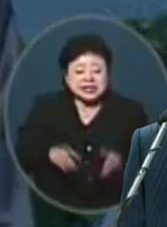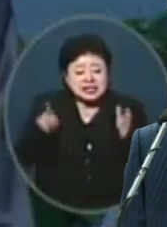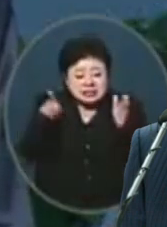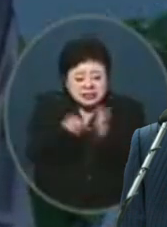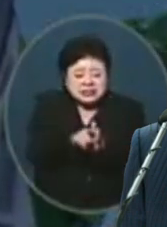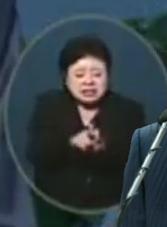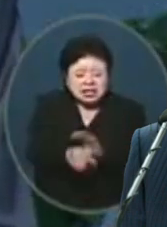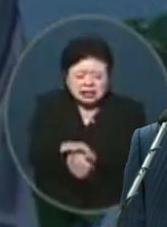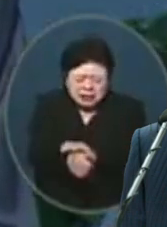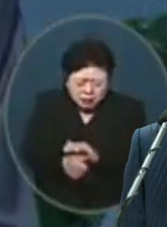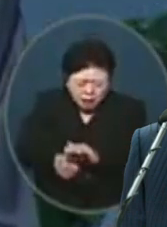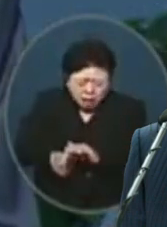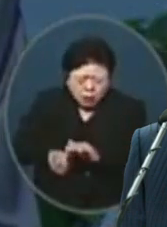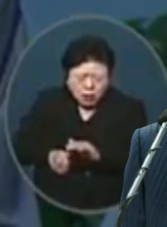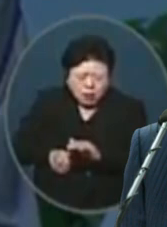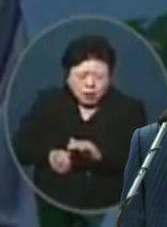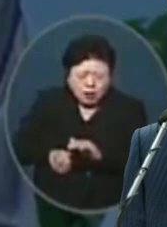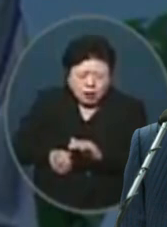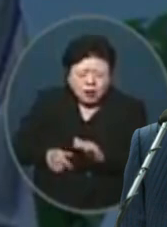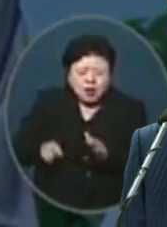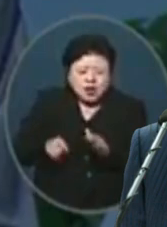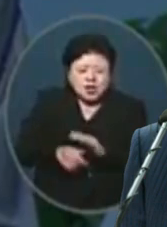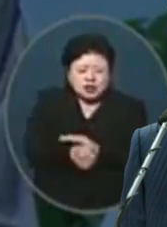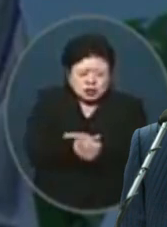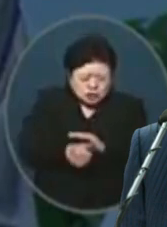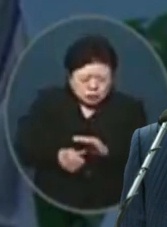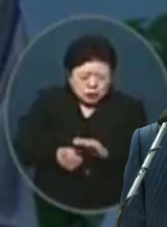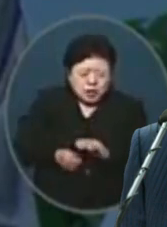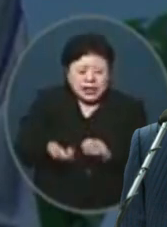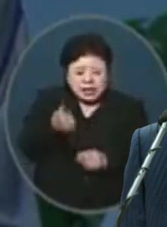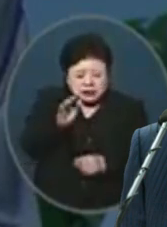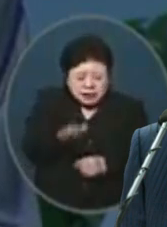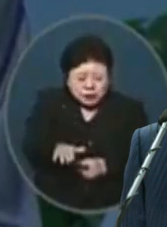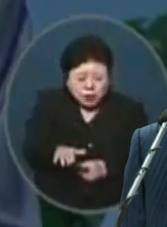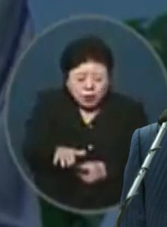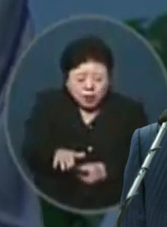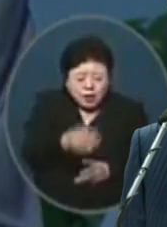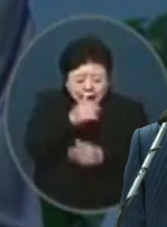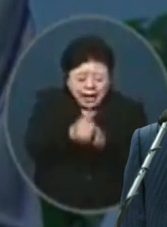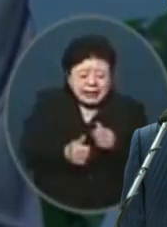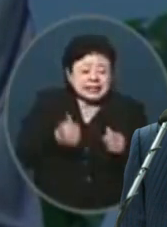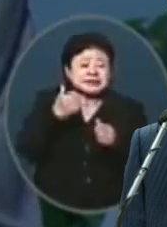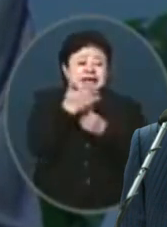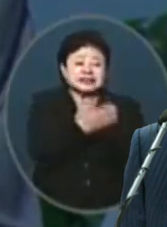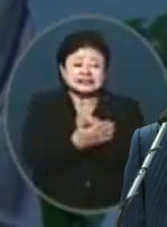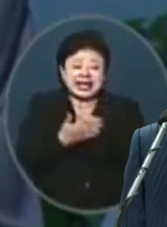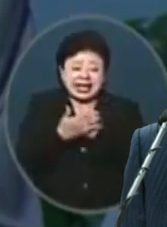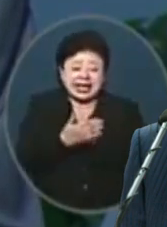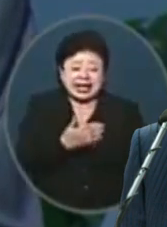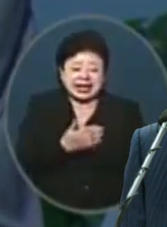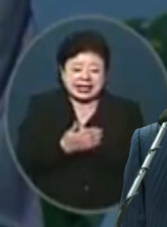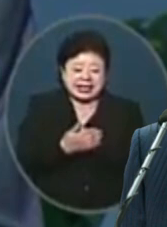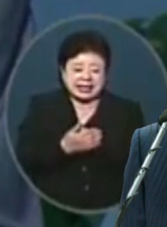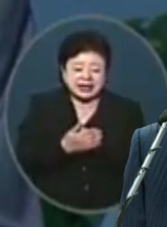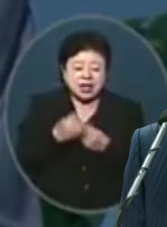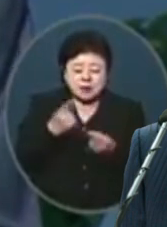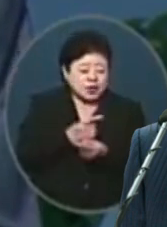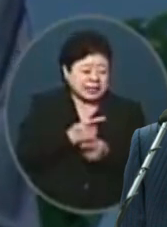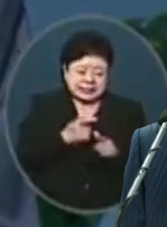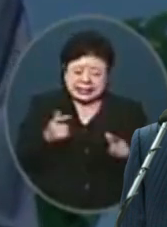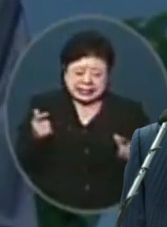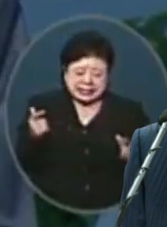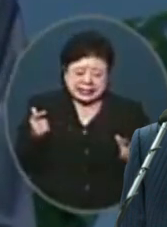신앙이 퇴보하고 뒤로 물러간다고 할지라도 하나님의 은혜는 변하지